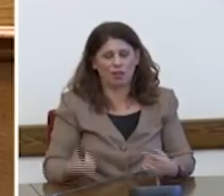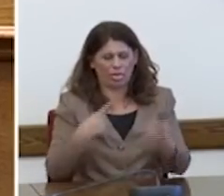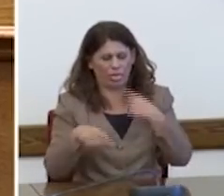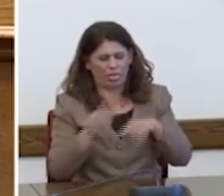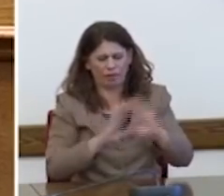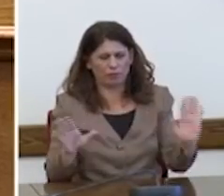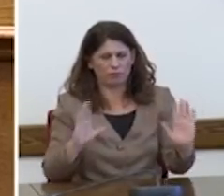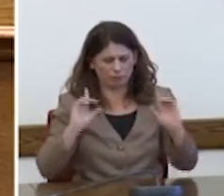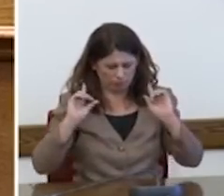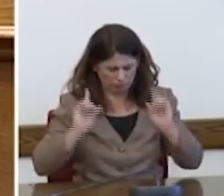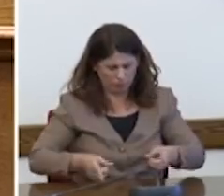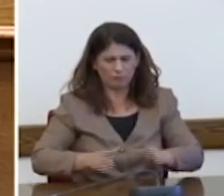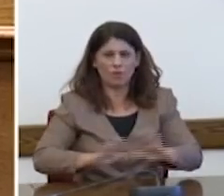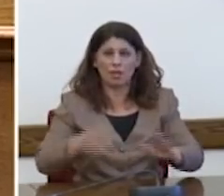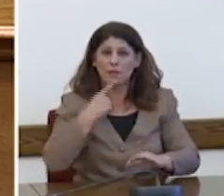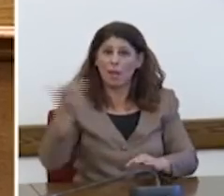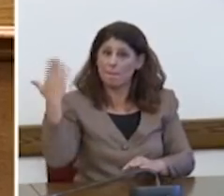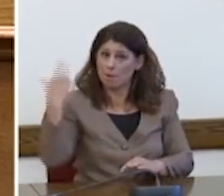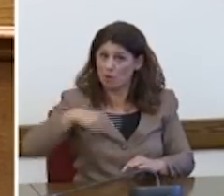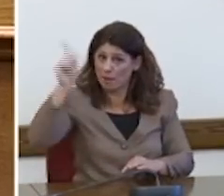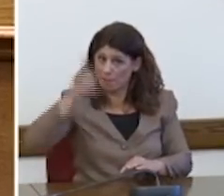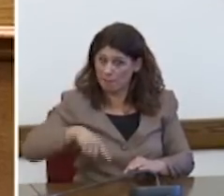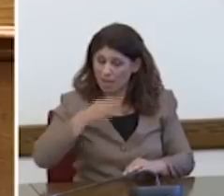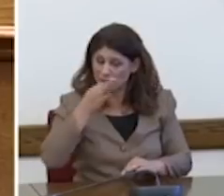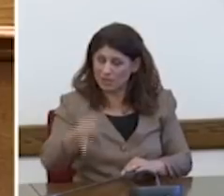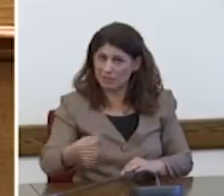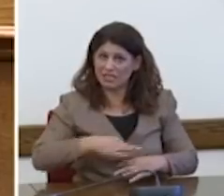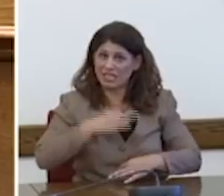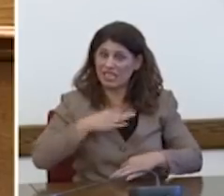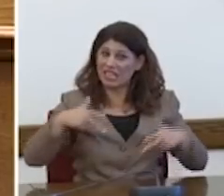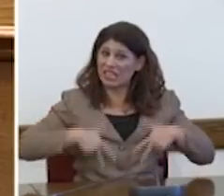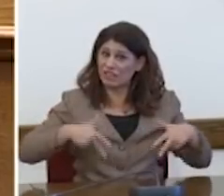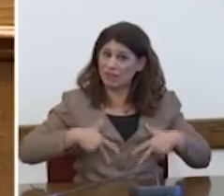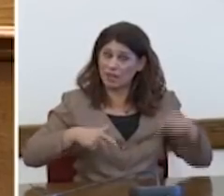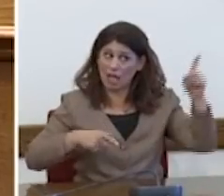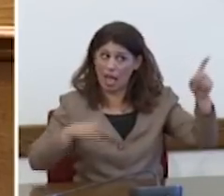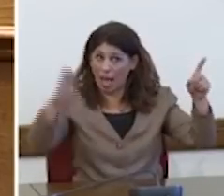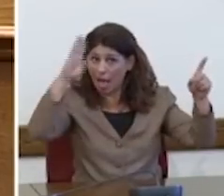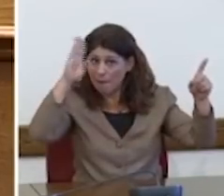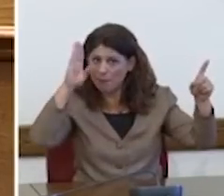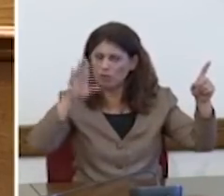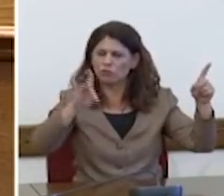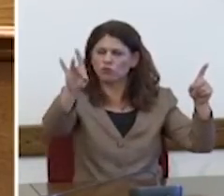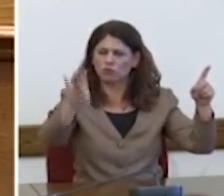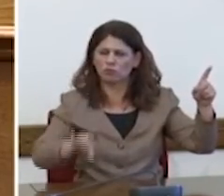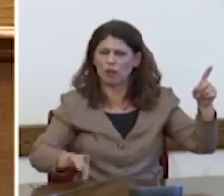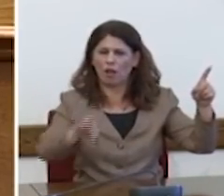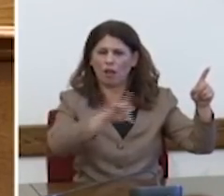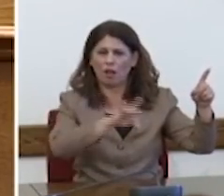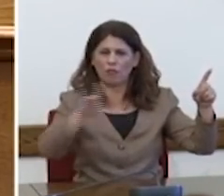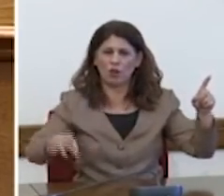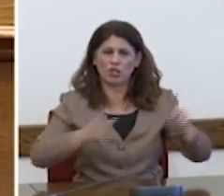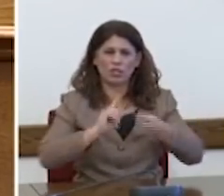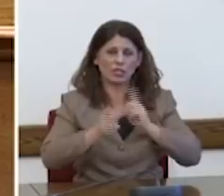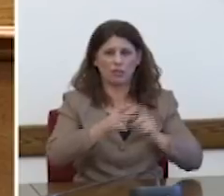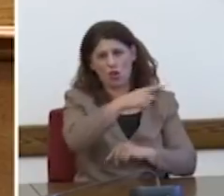Μας ξεκαθαρίσατε τις προηγούμενες μέρες, κύριοι της κυβέρνησης, ότι οι Αμερικάνοι ευλόγησαν τη συμφωνία σας με τους Γάλλους.